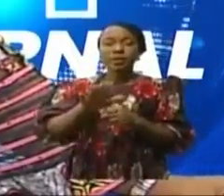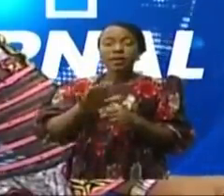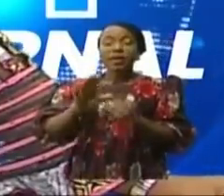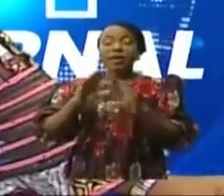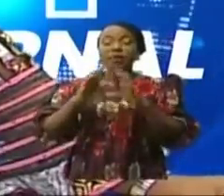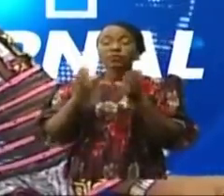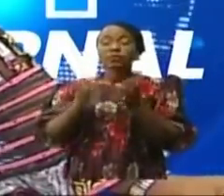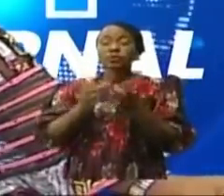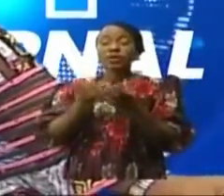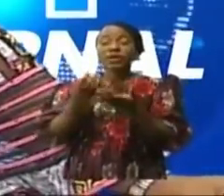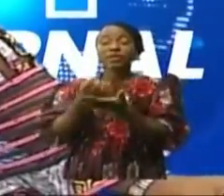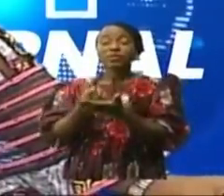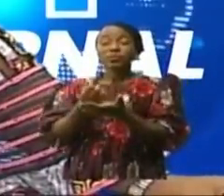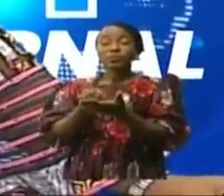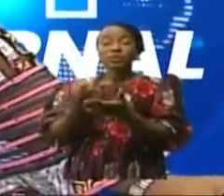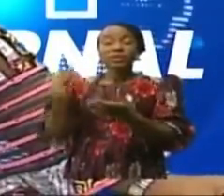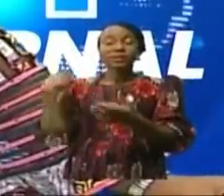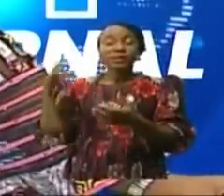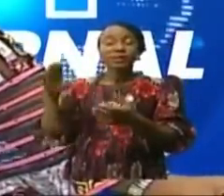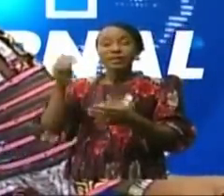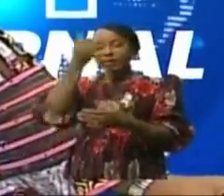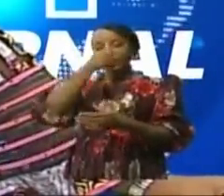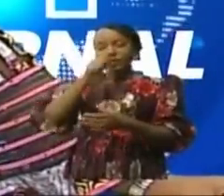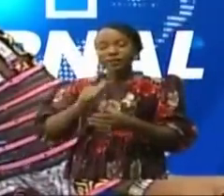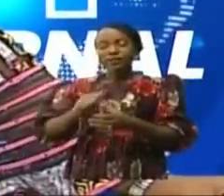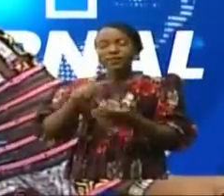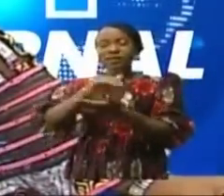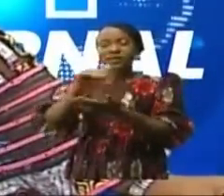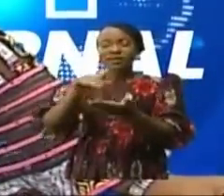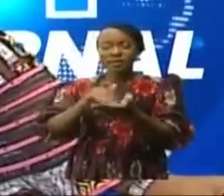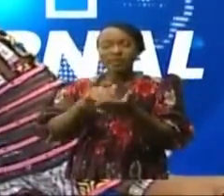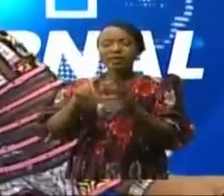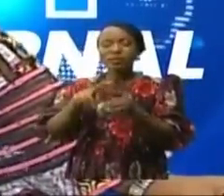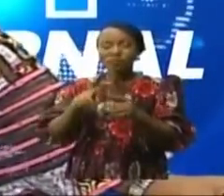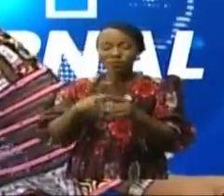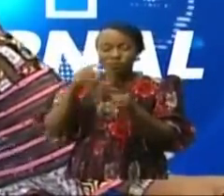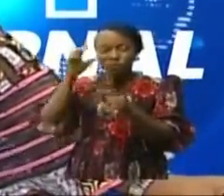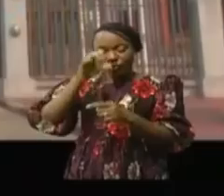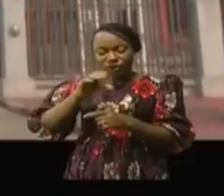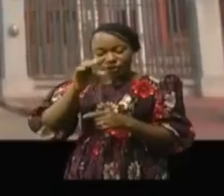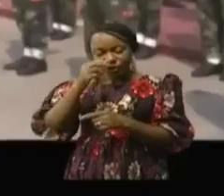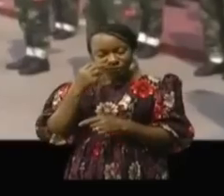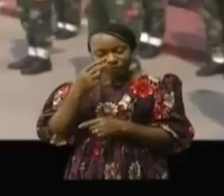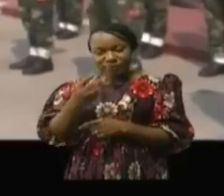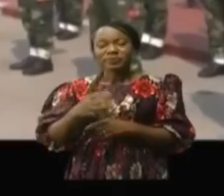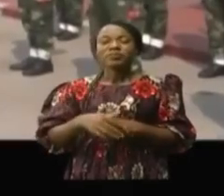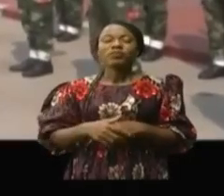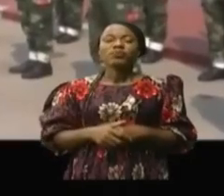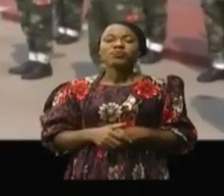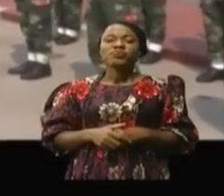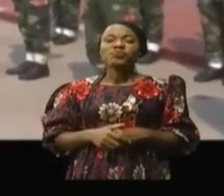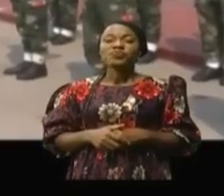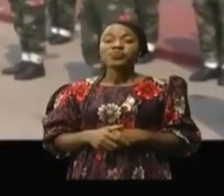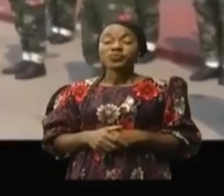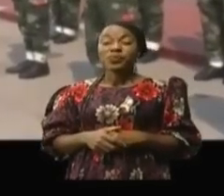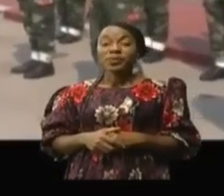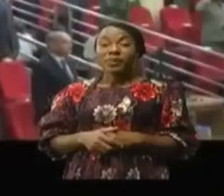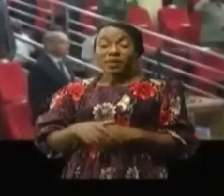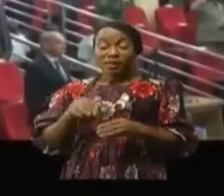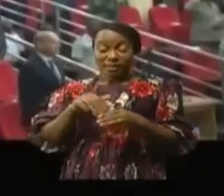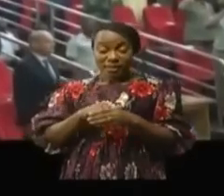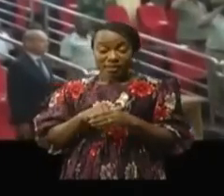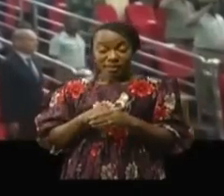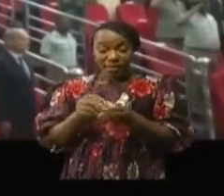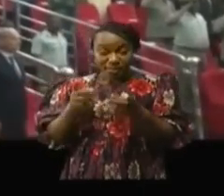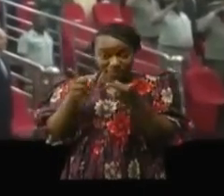centrale vont également cogiter sur l'intelligence économique et stratégie. Je vous dis. Tenu à Kinshasa, au Collège des hautes